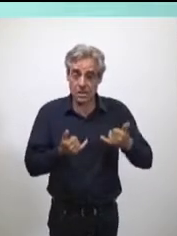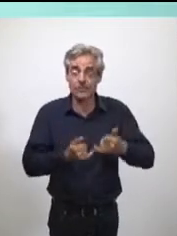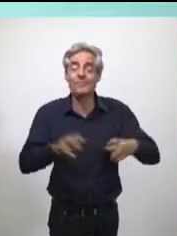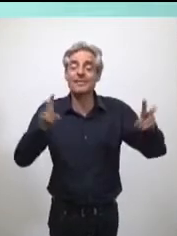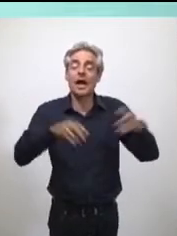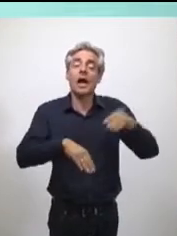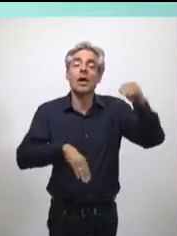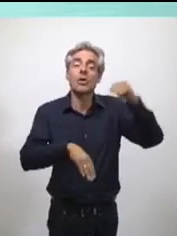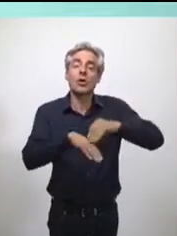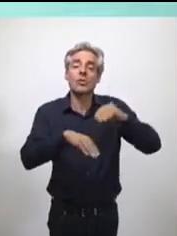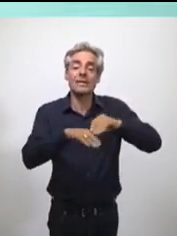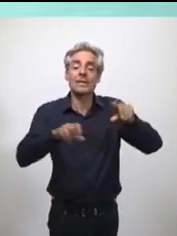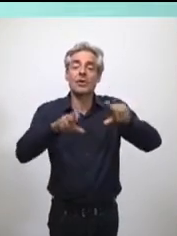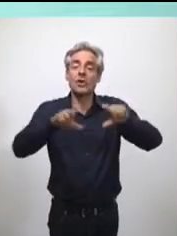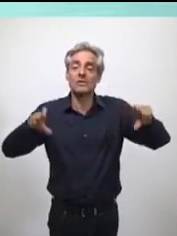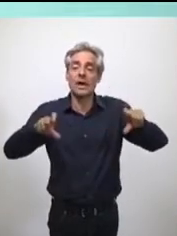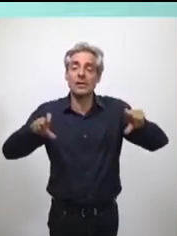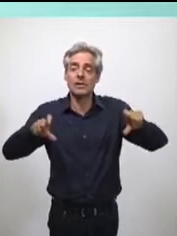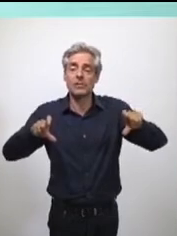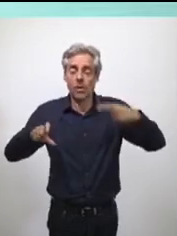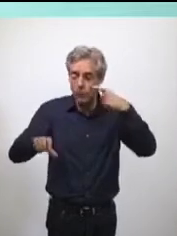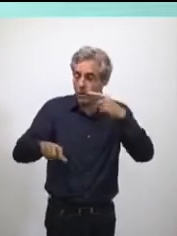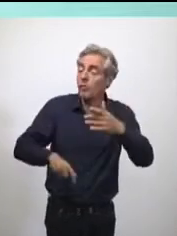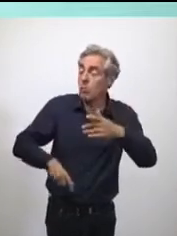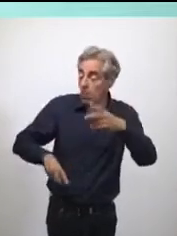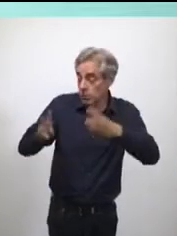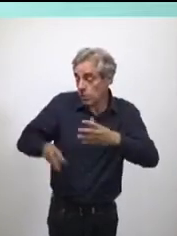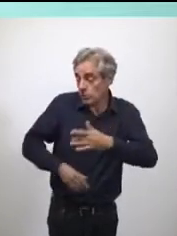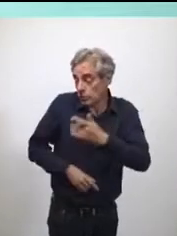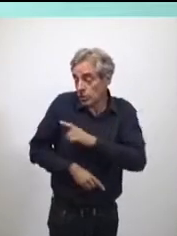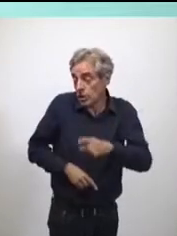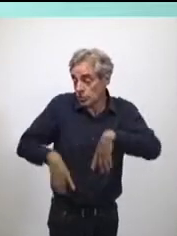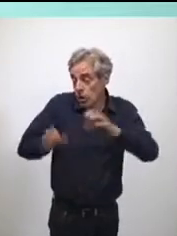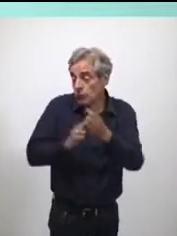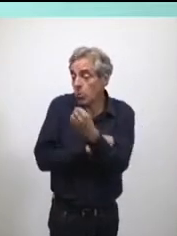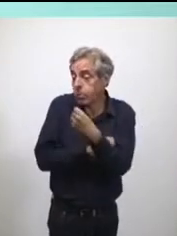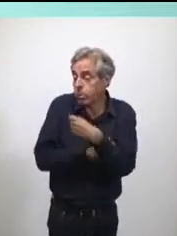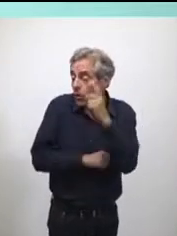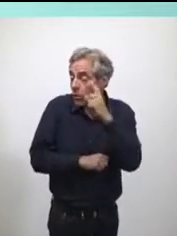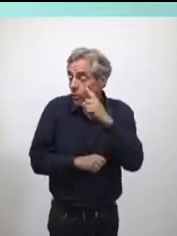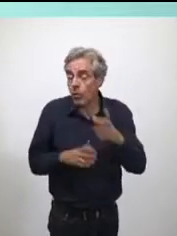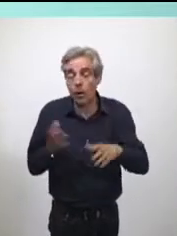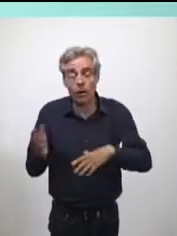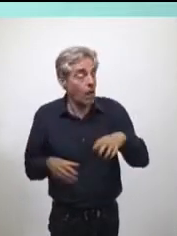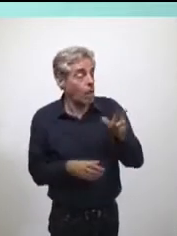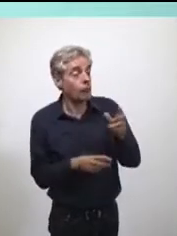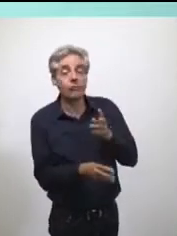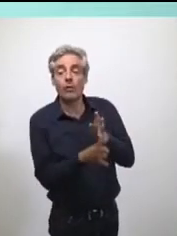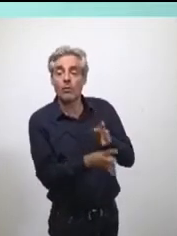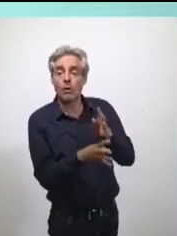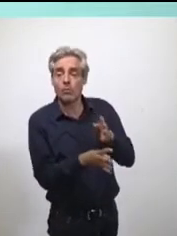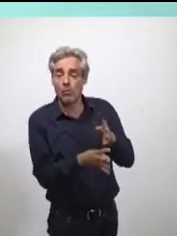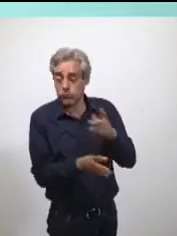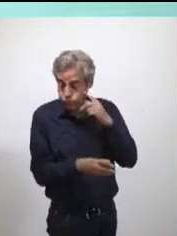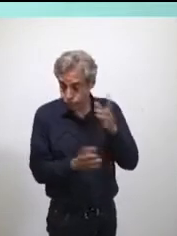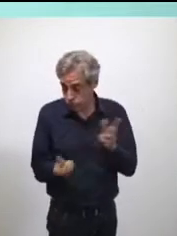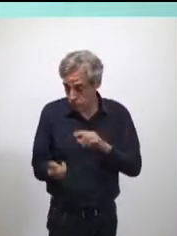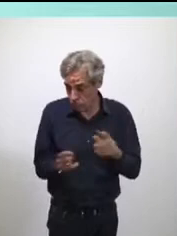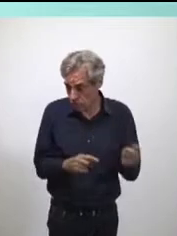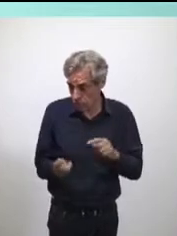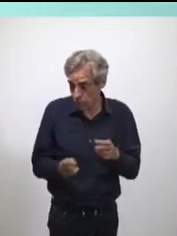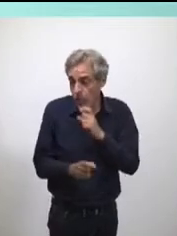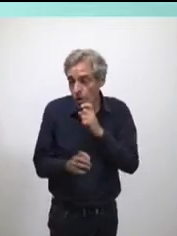conseil d'enseigne qui associera, mais ça vous intéresse peut-être pas, Monsieur Fabien Robert, puisque vous rêviez d'un projet qui n'était absolument pas débattu